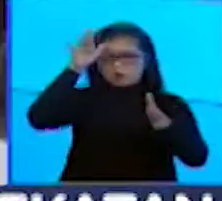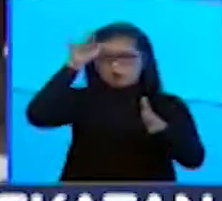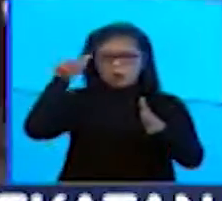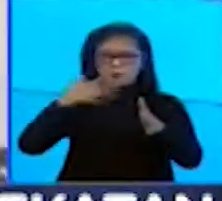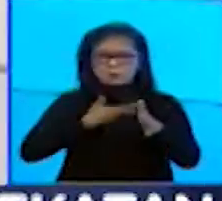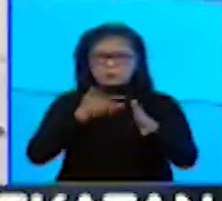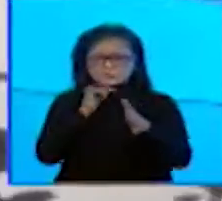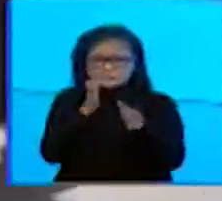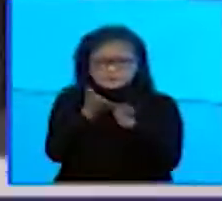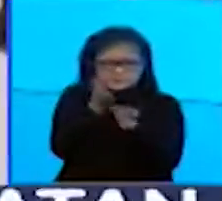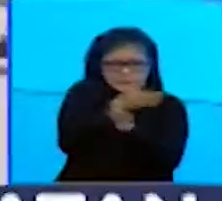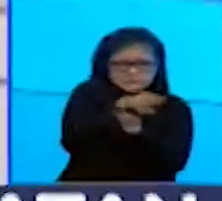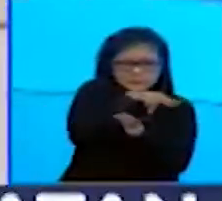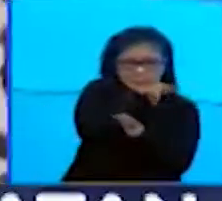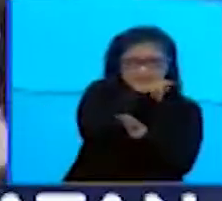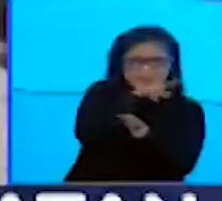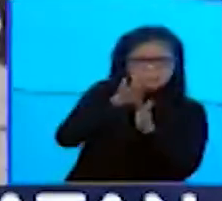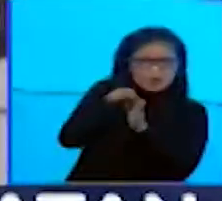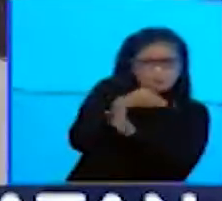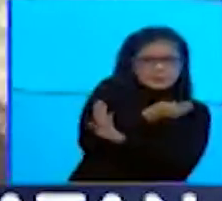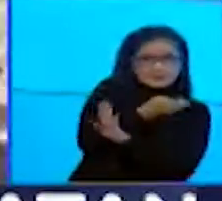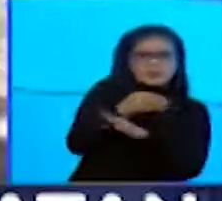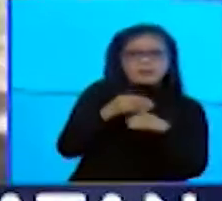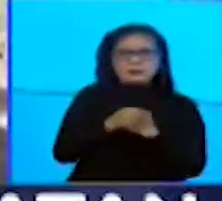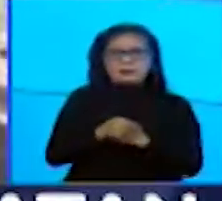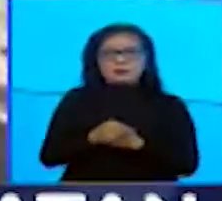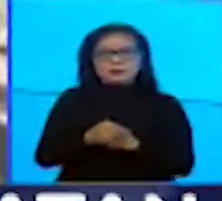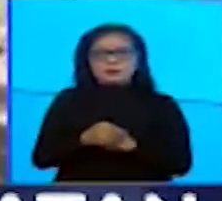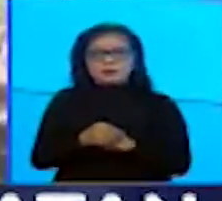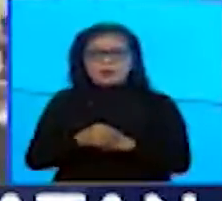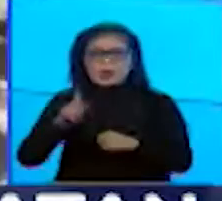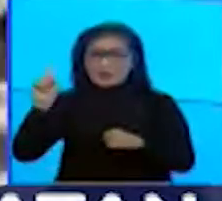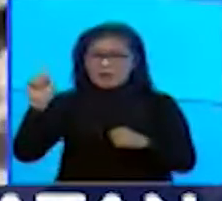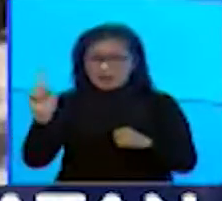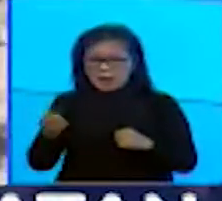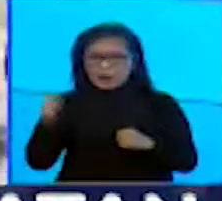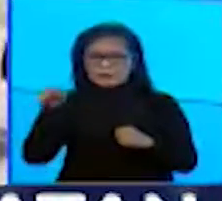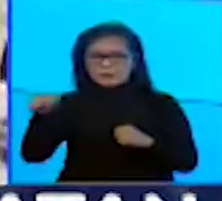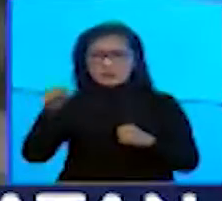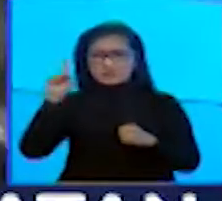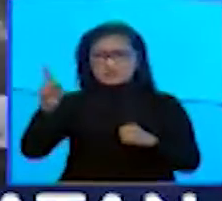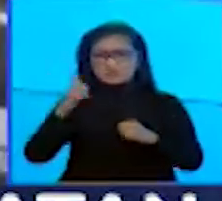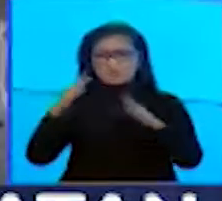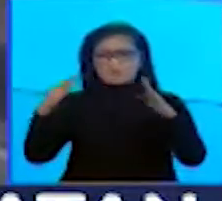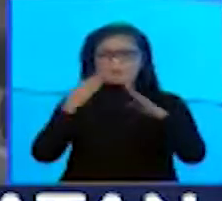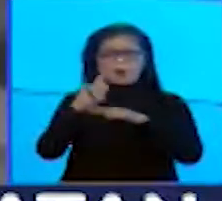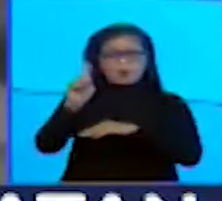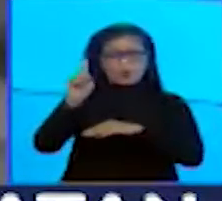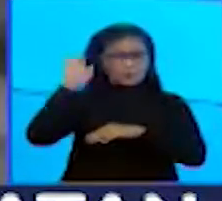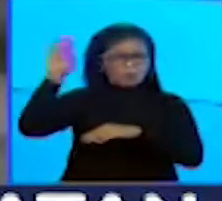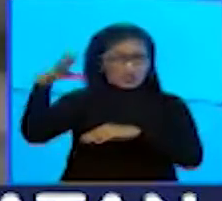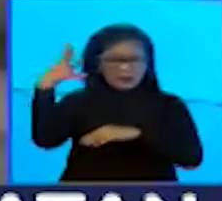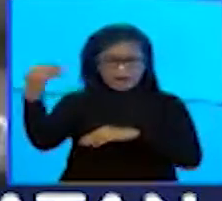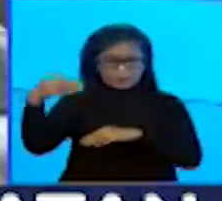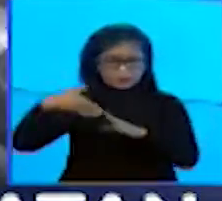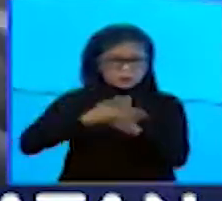Korps Lalu Lintas Kakor Lantas Polri memantau pos penyekatan larangan mudik di jalur selatan Jawa Barat. Kakor Lantas Polri